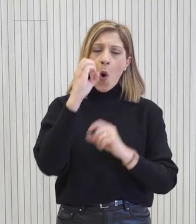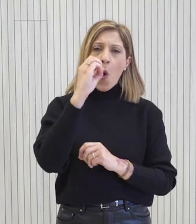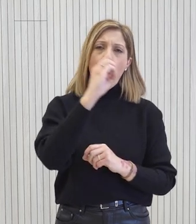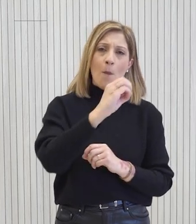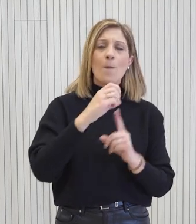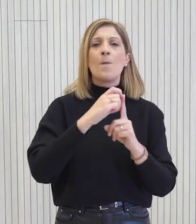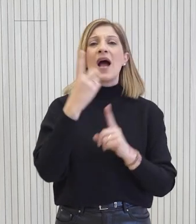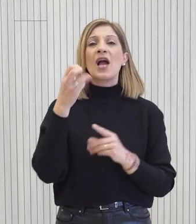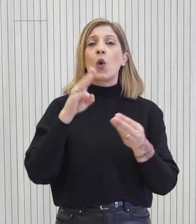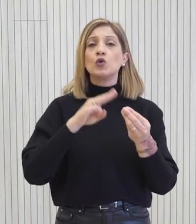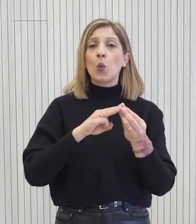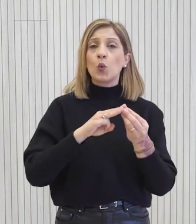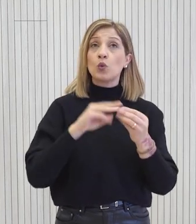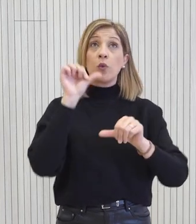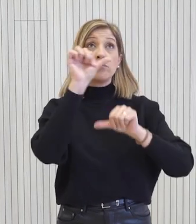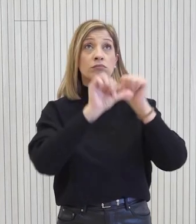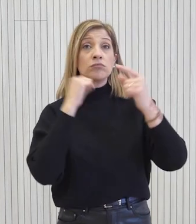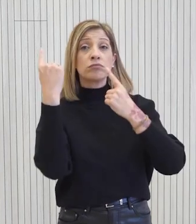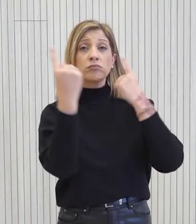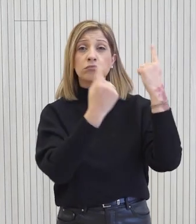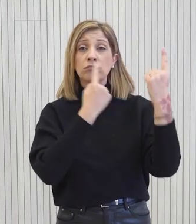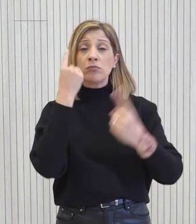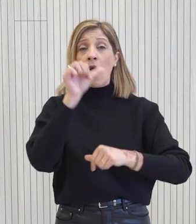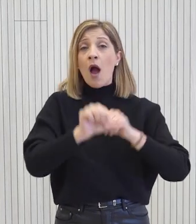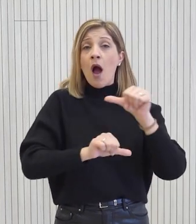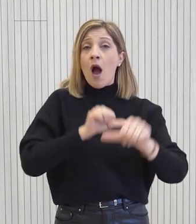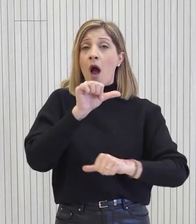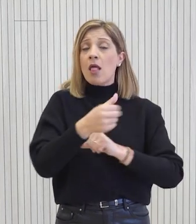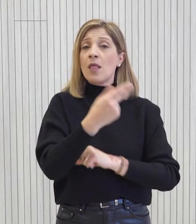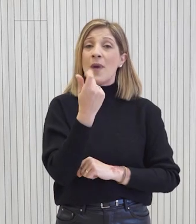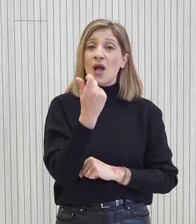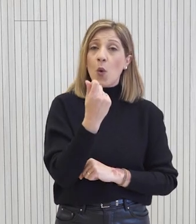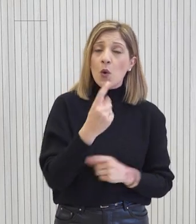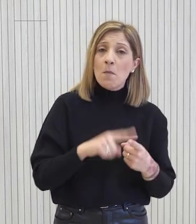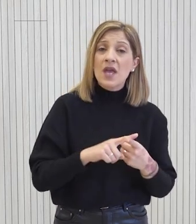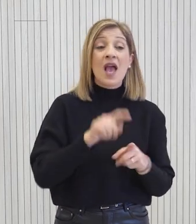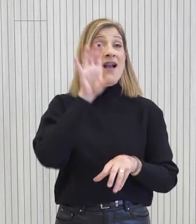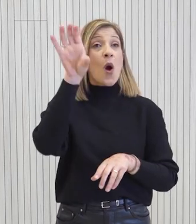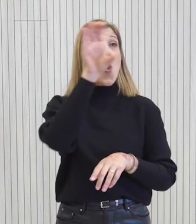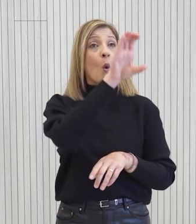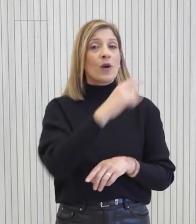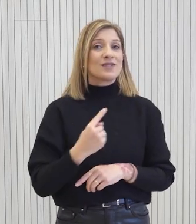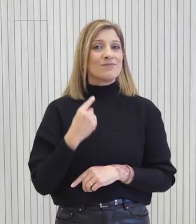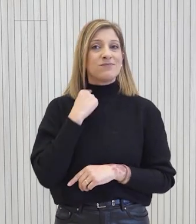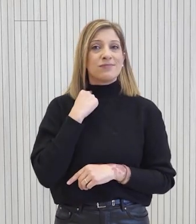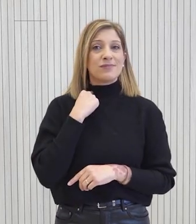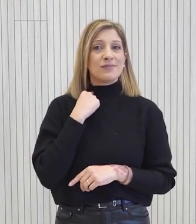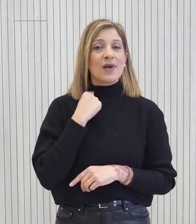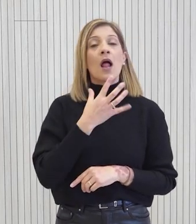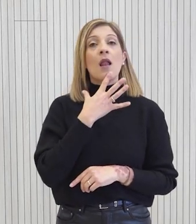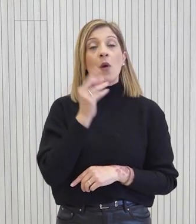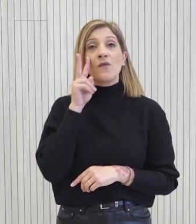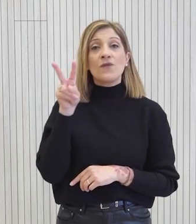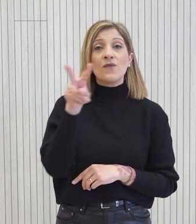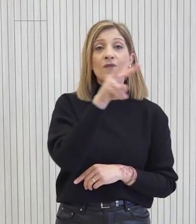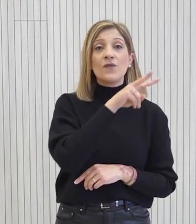ότι η κλιματική αλλαγή έχει ήδη αφαιρέσει δισεκατομμύρια από την παγκόσμια οικονομία, με τις αναπτυσσόμενες χώρες να πλήττονται περισσότερο, με τις εκτιμήσεις